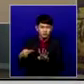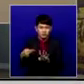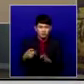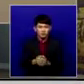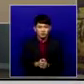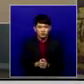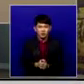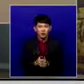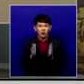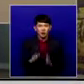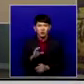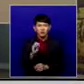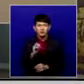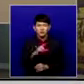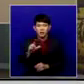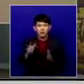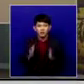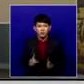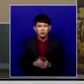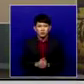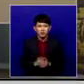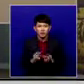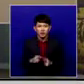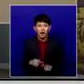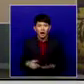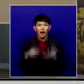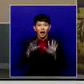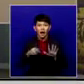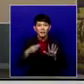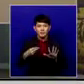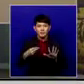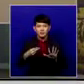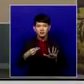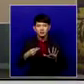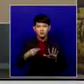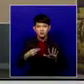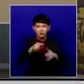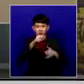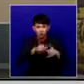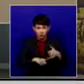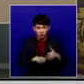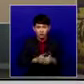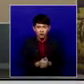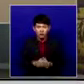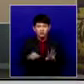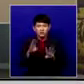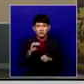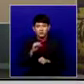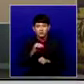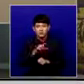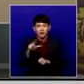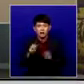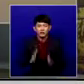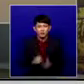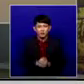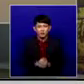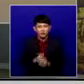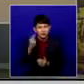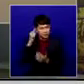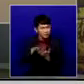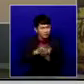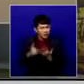50ล้านคนแต่ถ้าแจกคนละ 50,000 เอาไป40ล้านคนคัดกรองให้ดีวางแผนให้ดีรับประกันได้เลยครับเกิดกำลัง